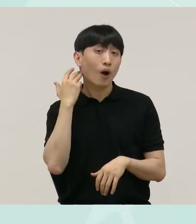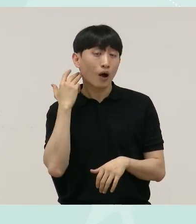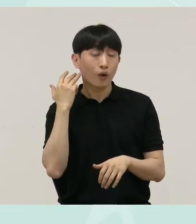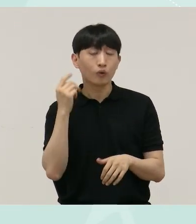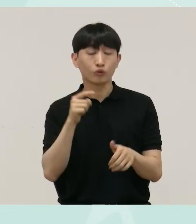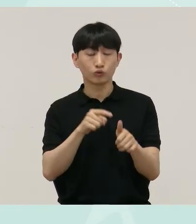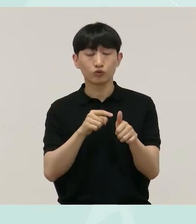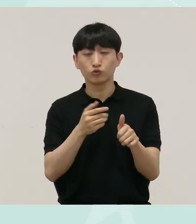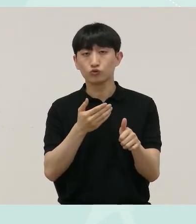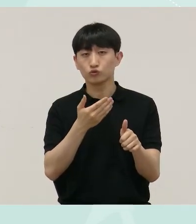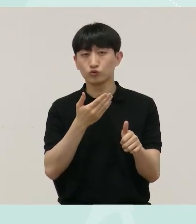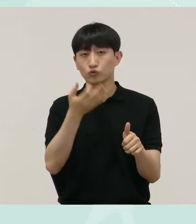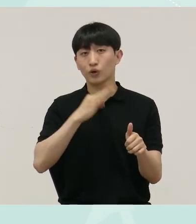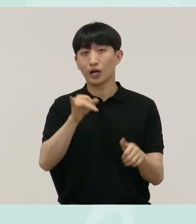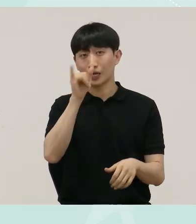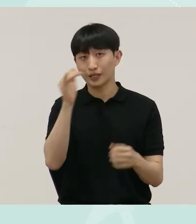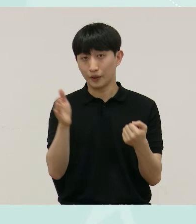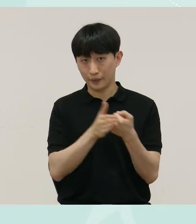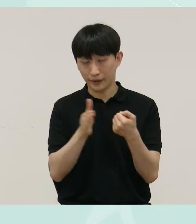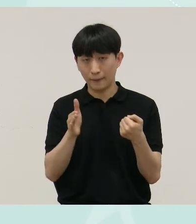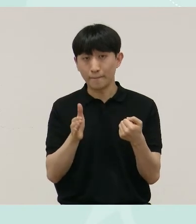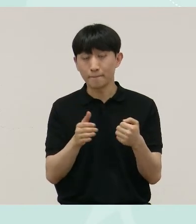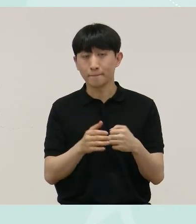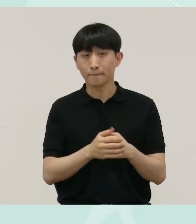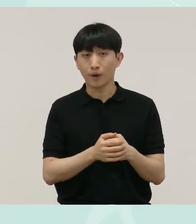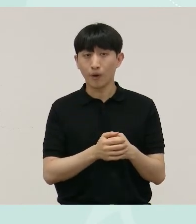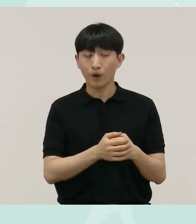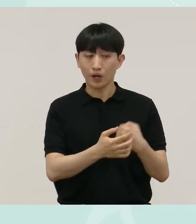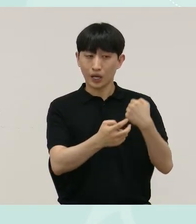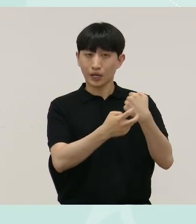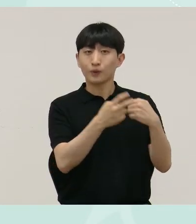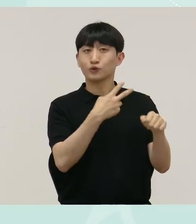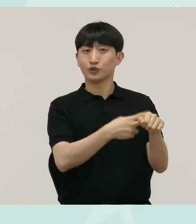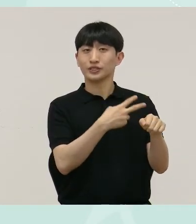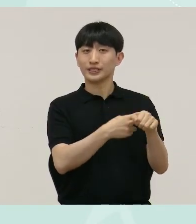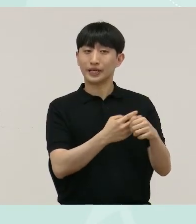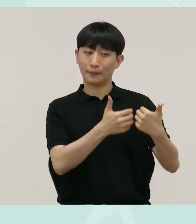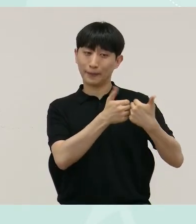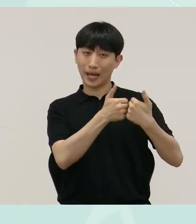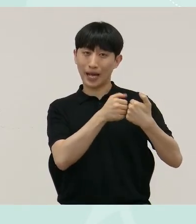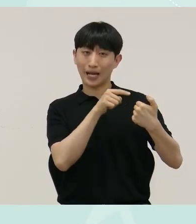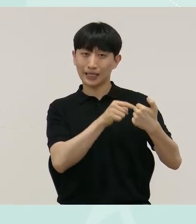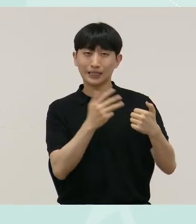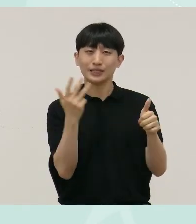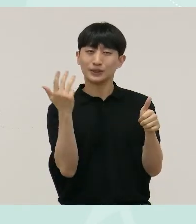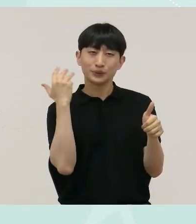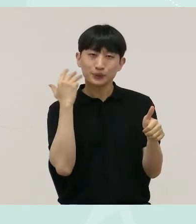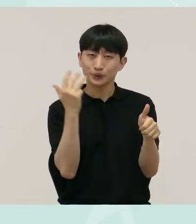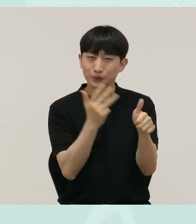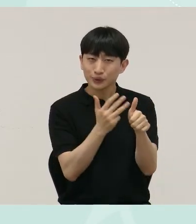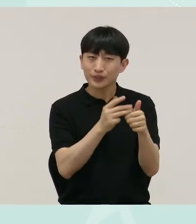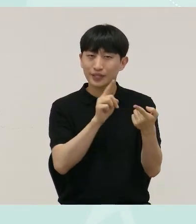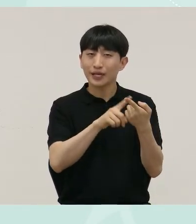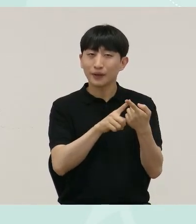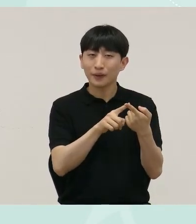옵션이기 때문에 담당 대학 교수님과 상의를 하셔서 수술 여부를 결정하시면 될 것